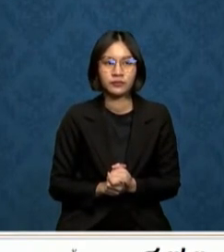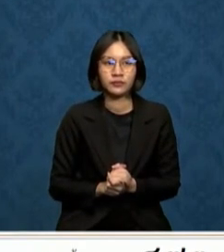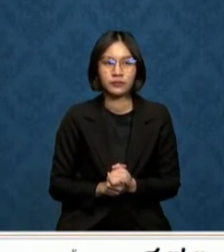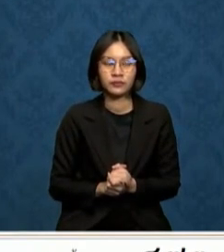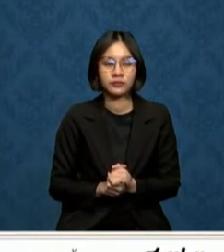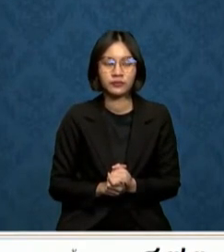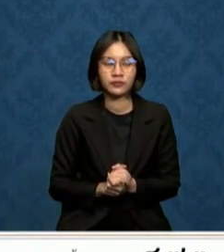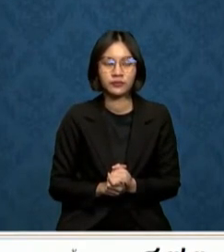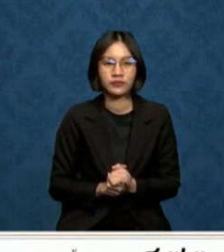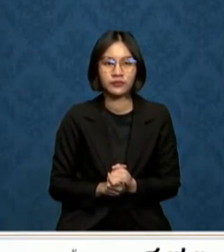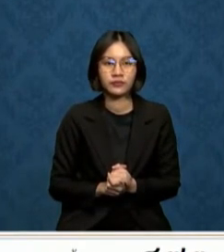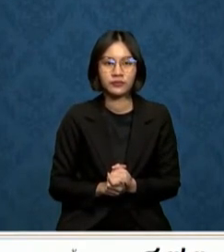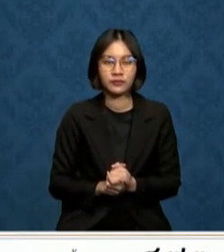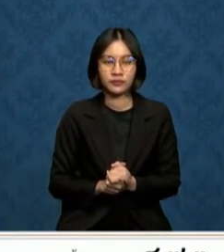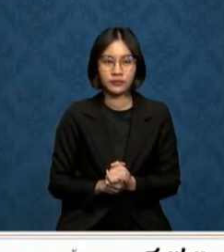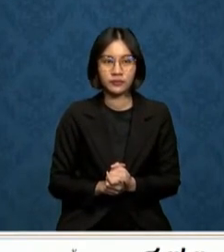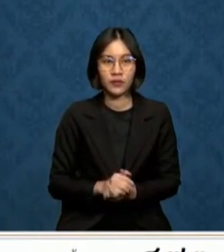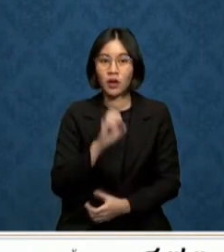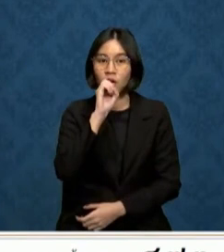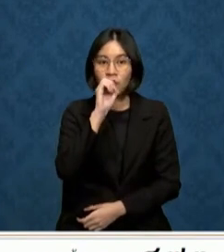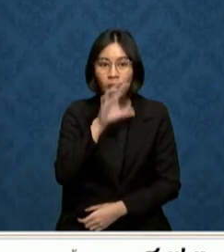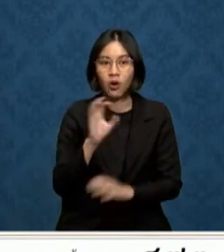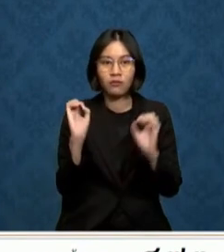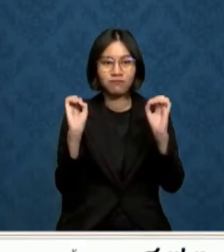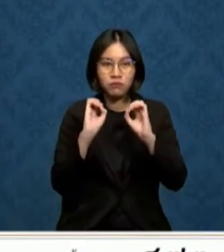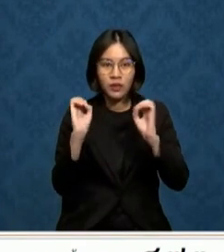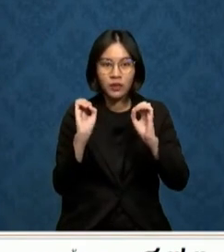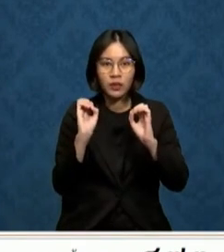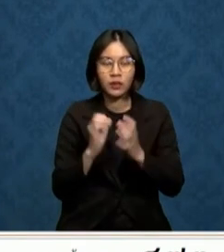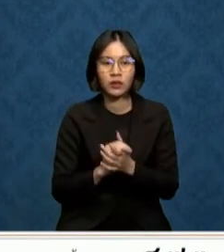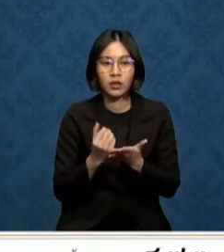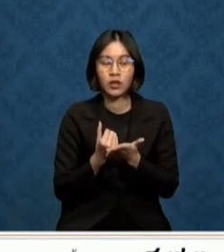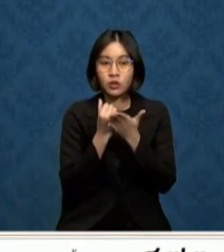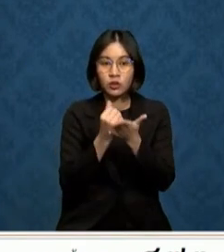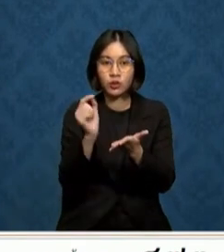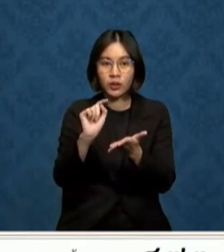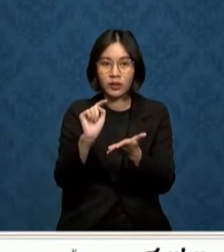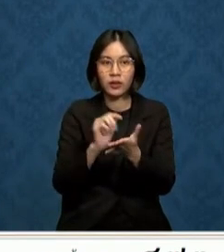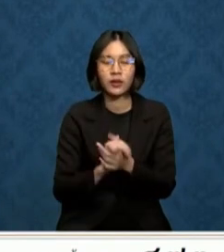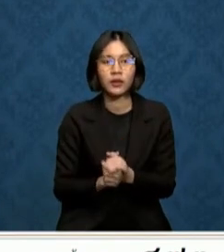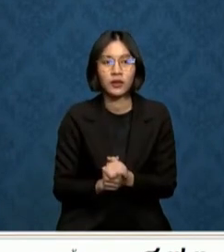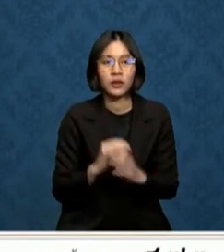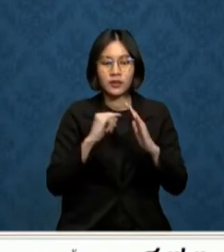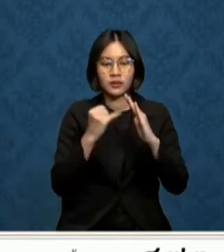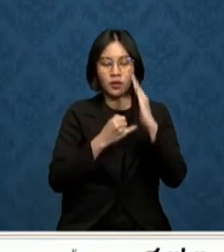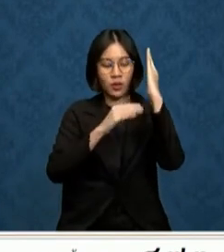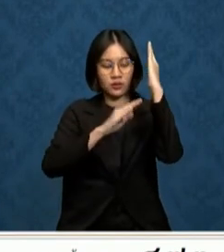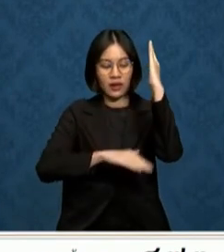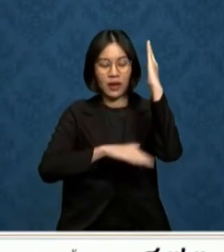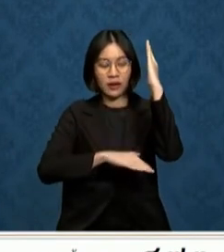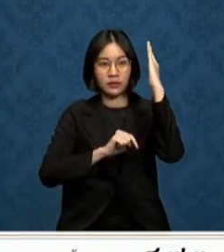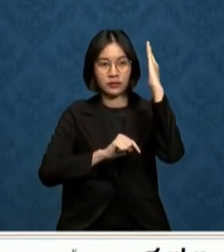ไม่เคยนะครับไม่เคยที่จะบอกเลยนะครับว่าจะนำพาจังหวัดชายแดนใต้เนี่ย